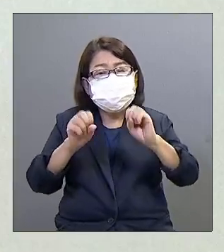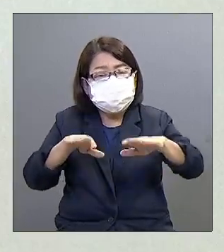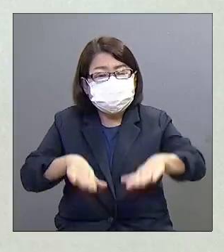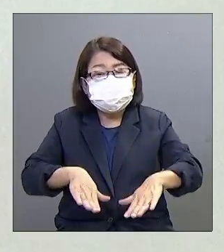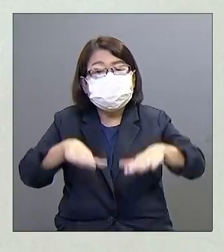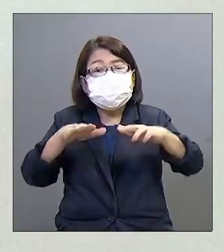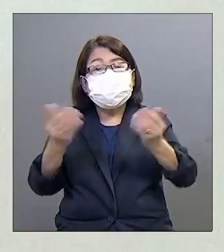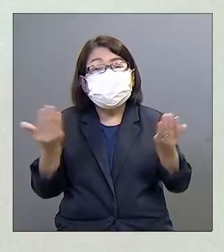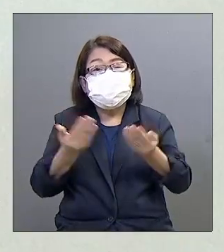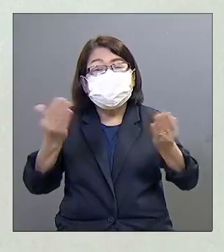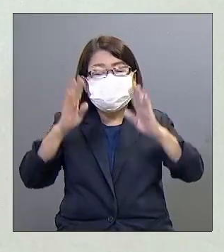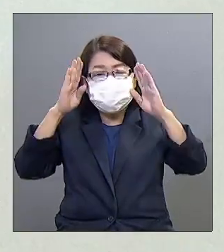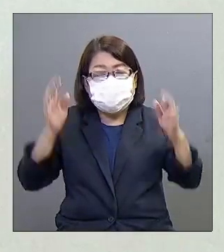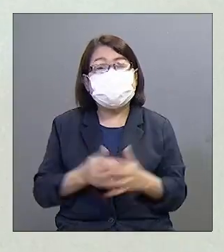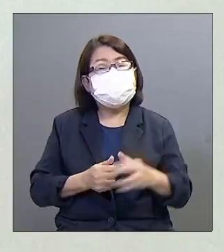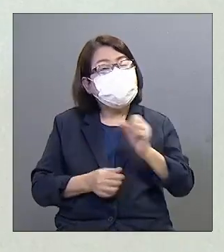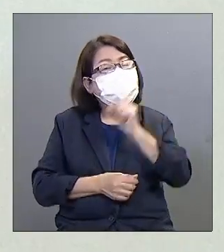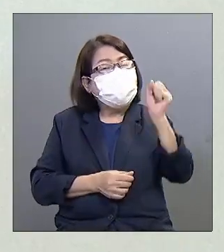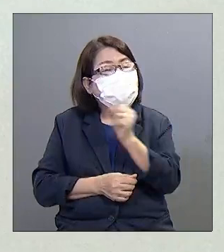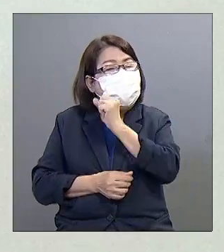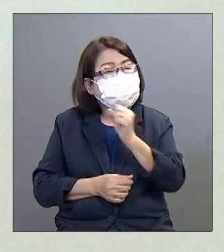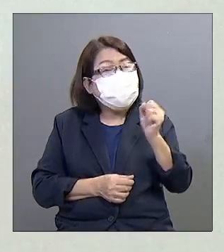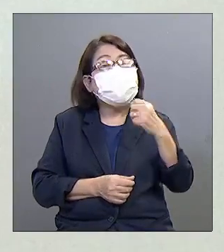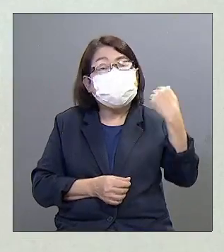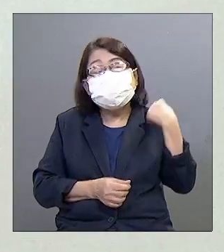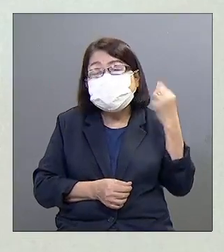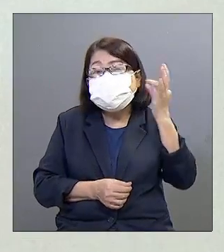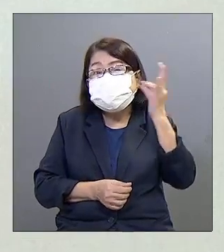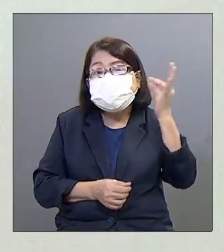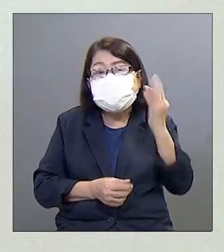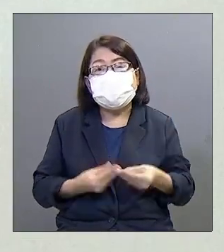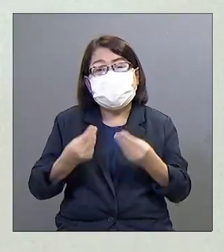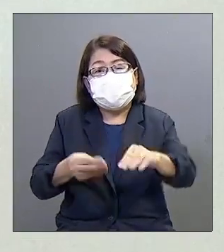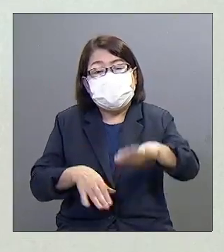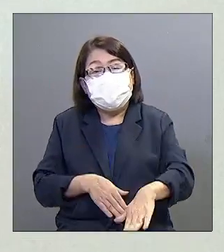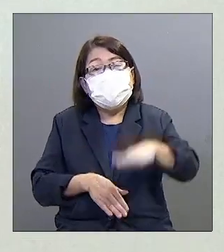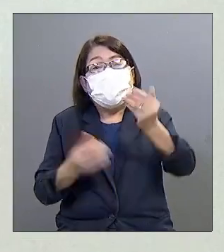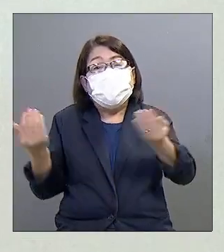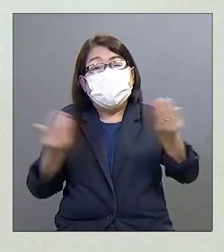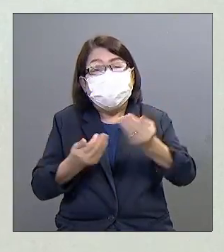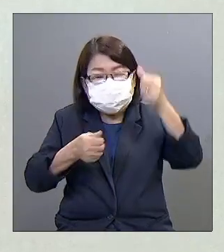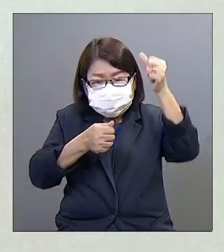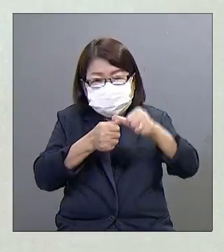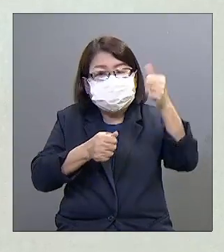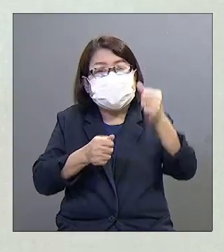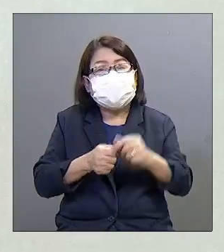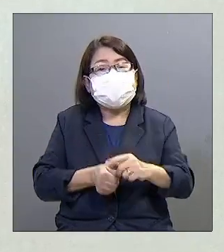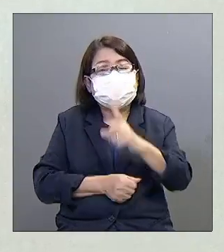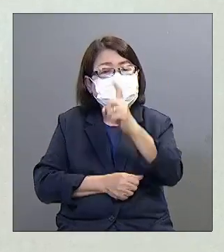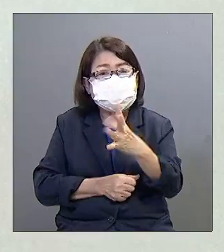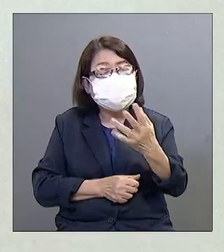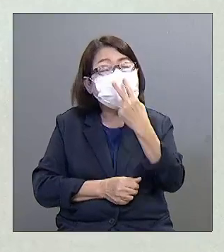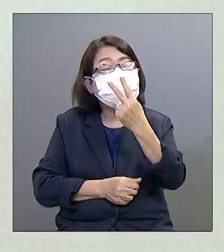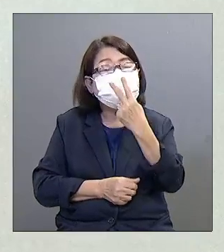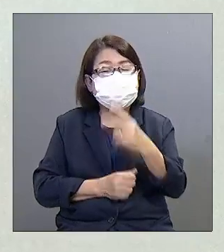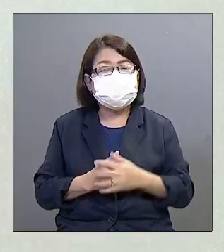นะครัเขาบวเป็เพลงทจะช่วยให้เดกๆ นั้นจดจำและสามารถทจะเอาตัวรอดได้ใกรณีทจะต้ติดอยู่ในรถตู้อัเพลงนี้จะลอง